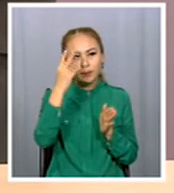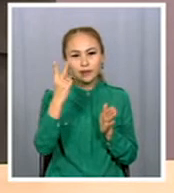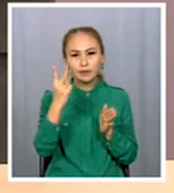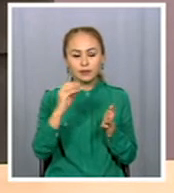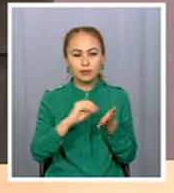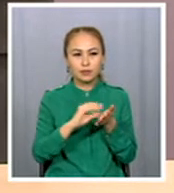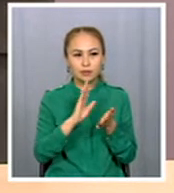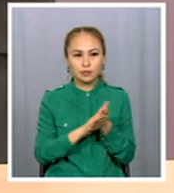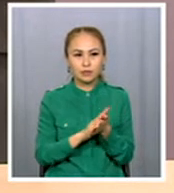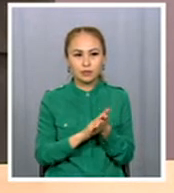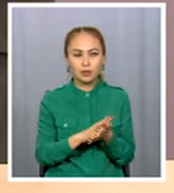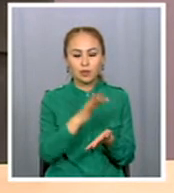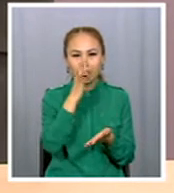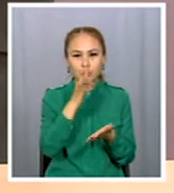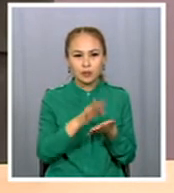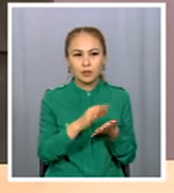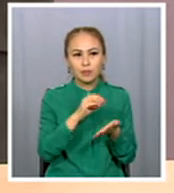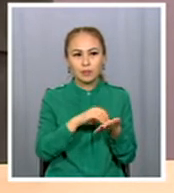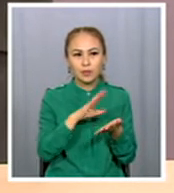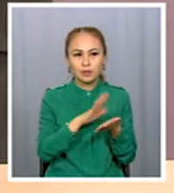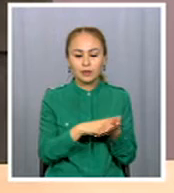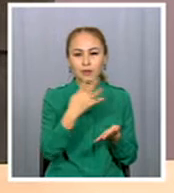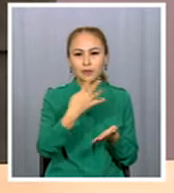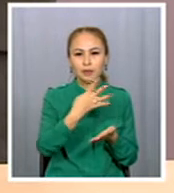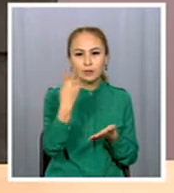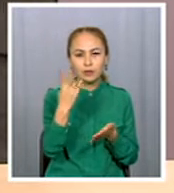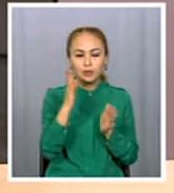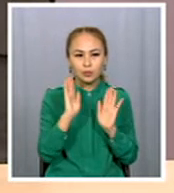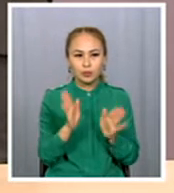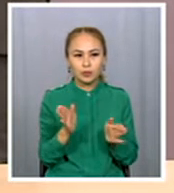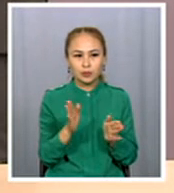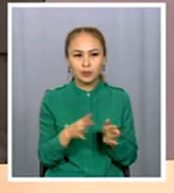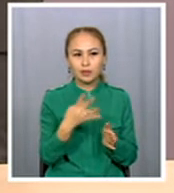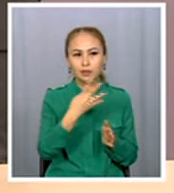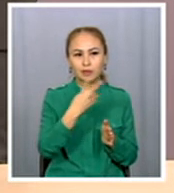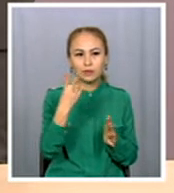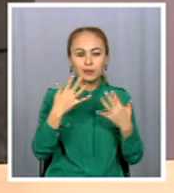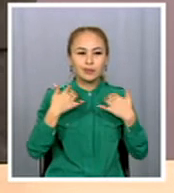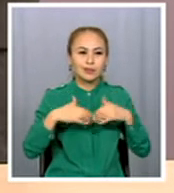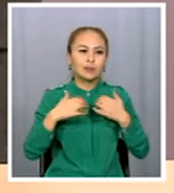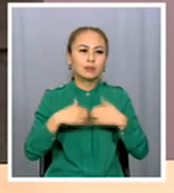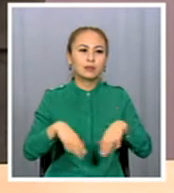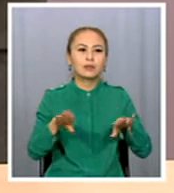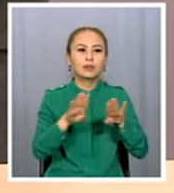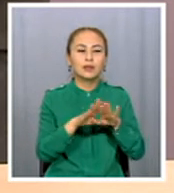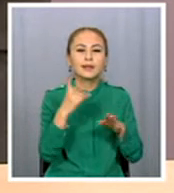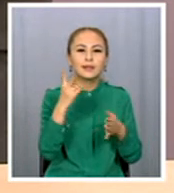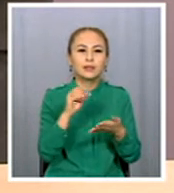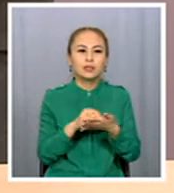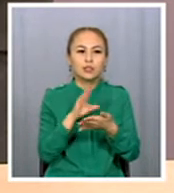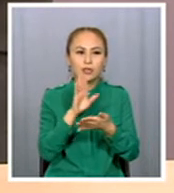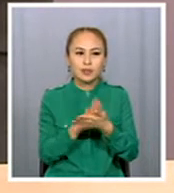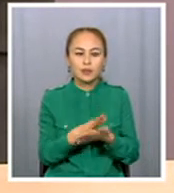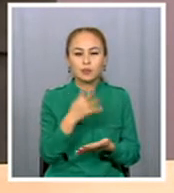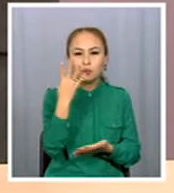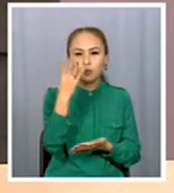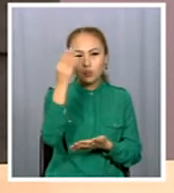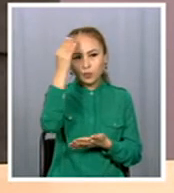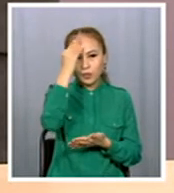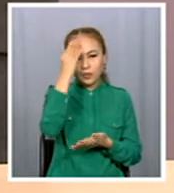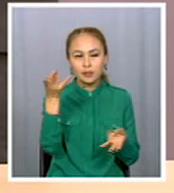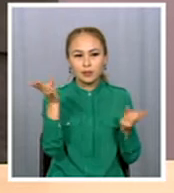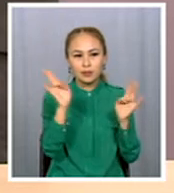қосамыз. Қосындының мәні 42-ке тең болады. 42 санының 2-сін жазамыз, 4-ін ойда